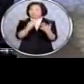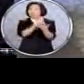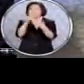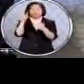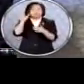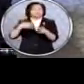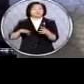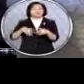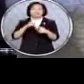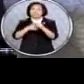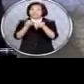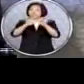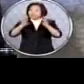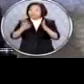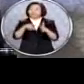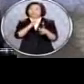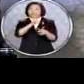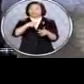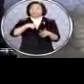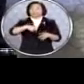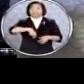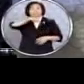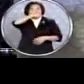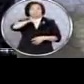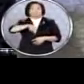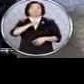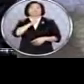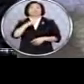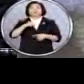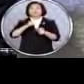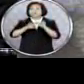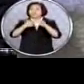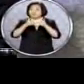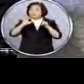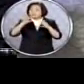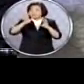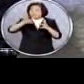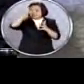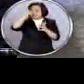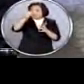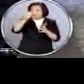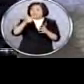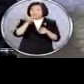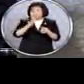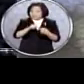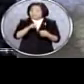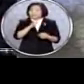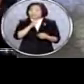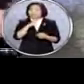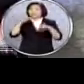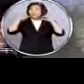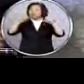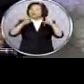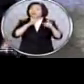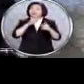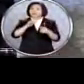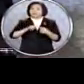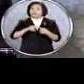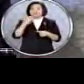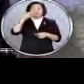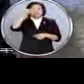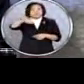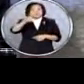中各表，这个一中就是中华民国嘛。你今天出来竞选中华民国的总统，难道不能够承认中华民国吗？如果连这个都不能承认，那你